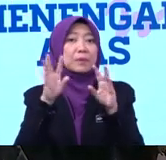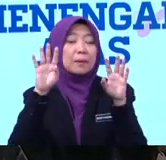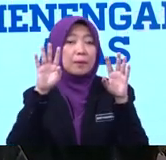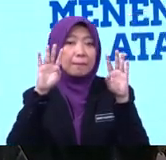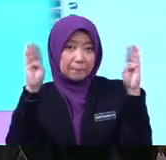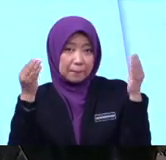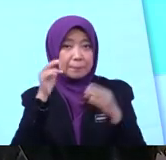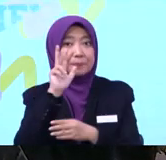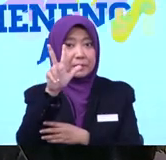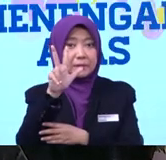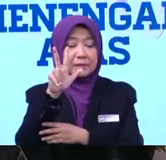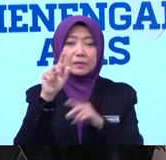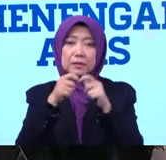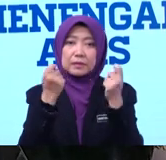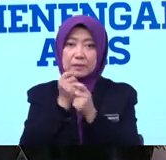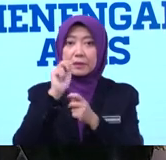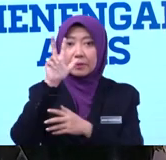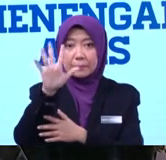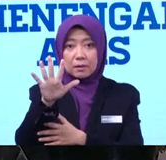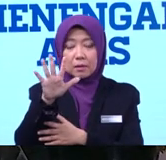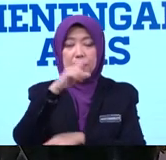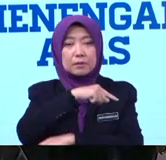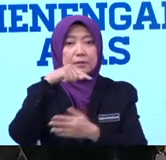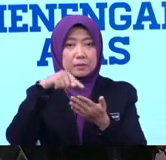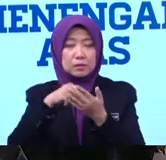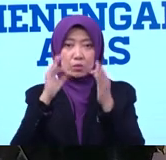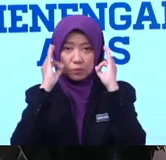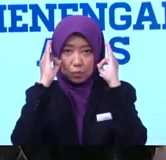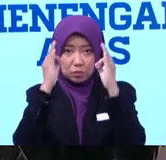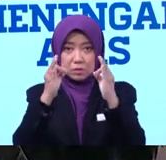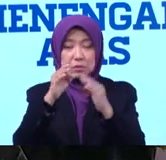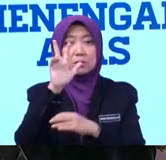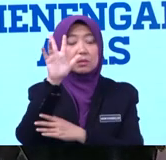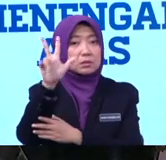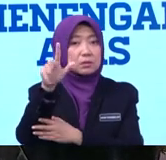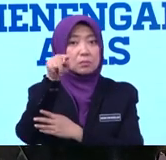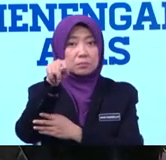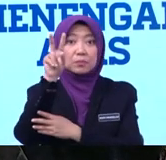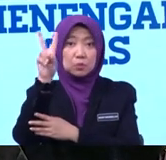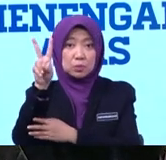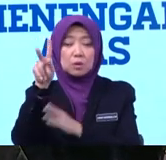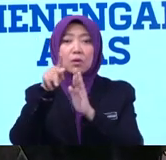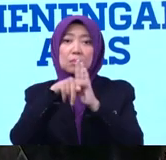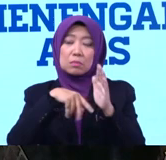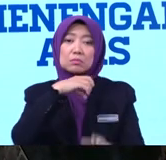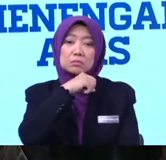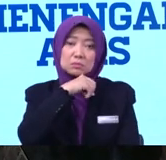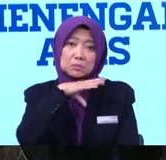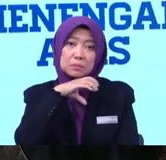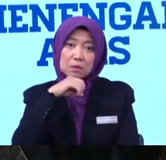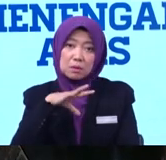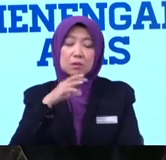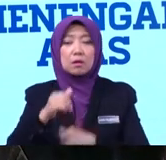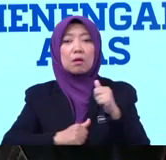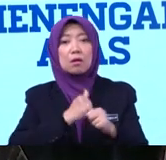sains ee kelestarian alam sekitar hari ini kita akan fokus kepada tiga kepulauan Duo pencemaran alam sekitar